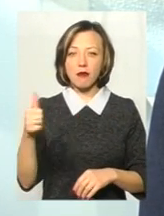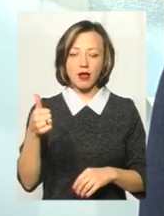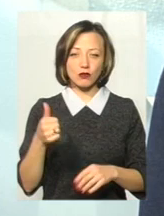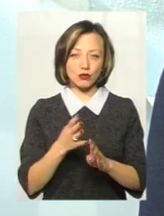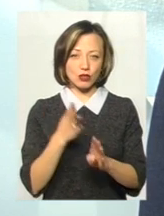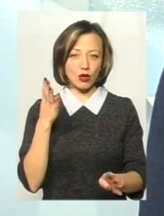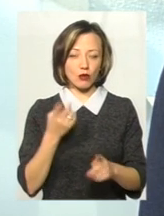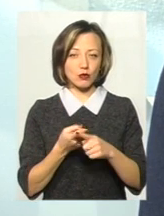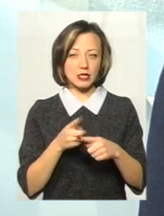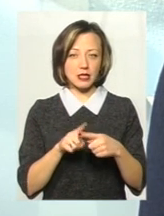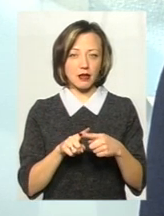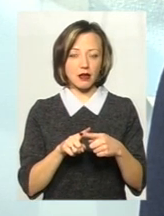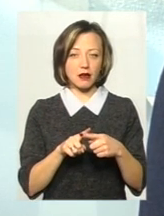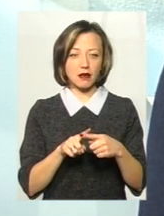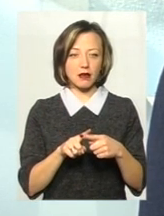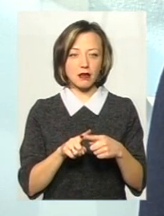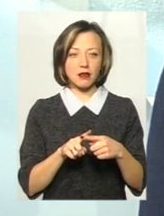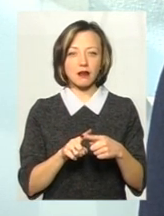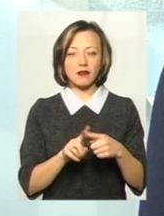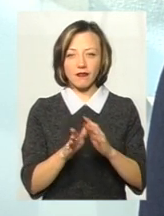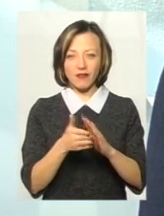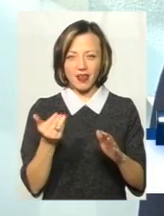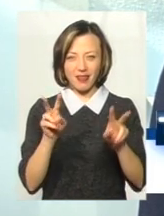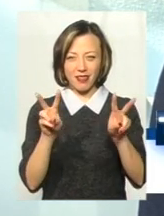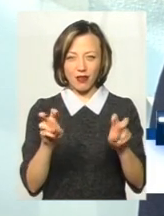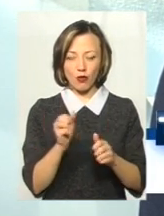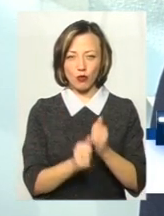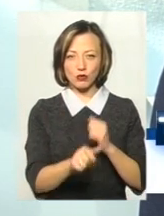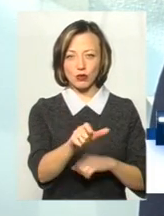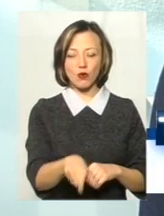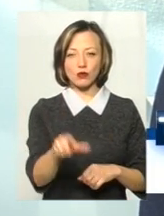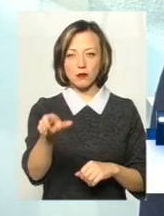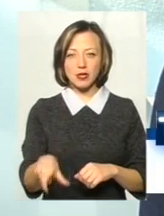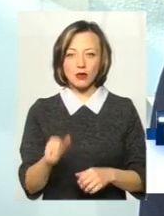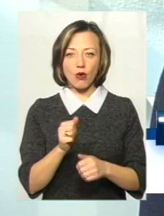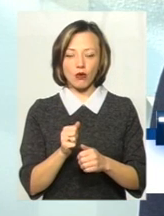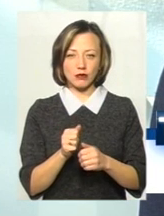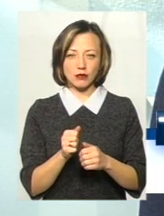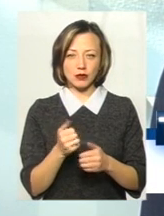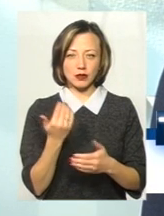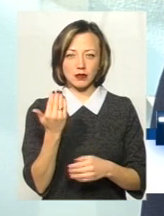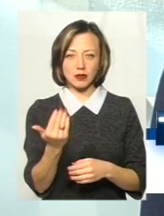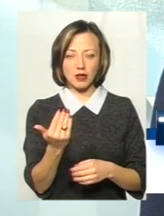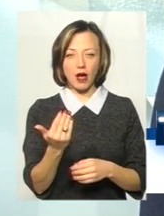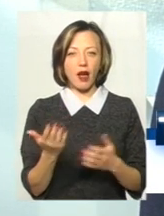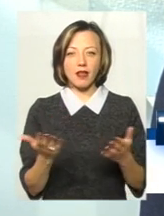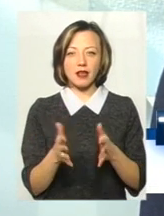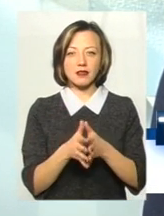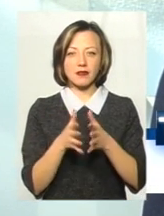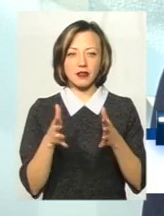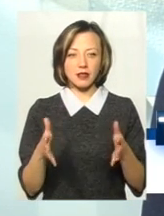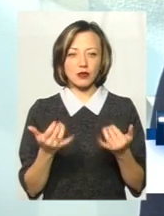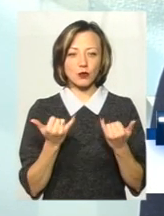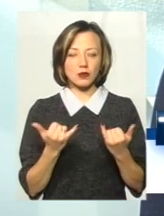виклик кожній особистості, кожному громадянину, а не якісь великі. Нас зараз